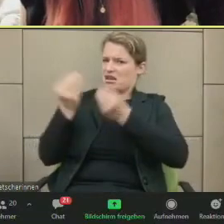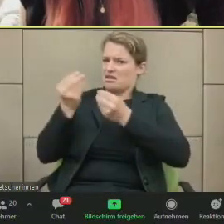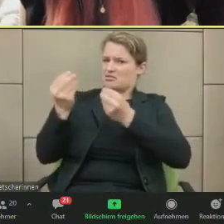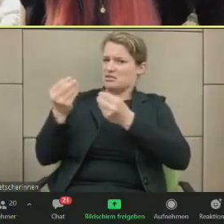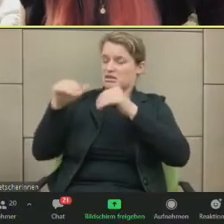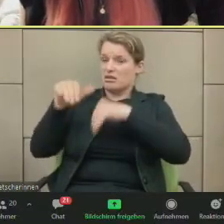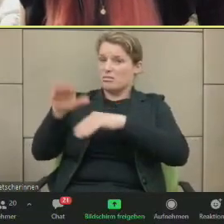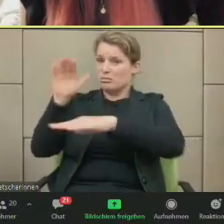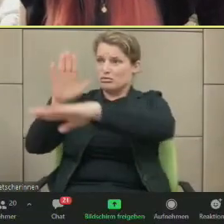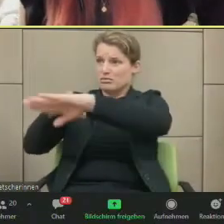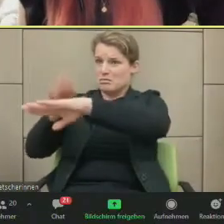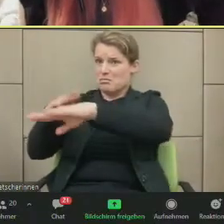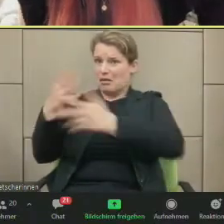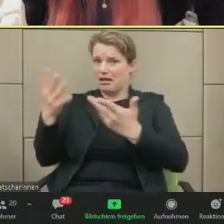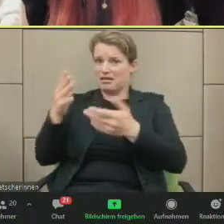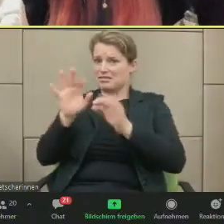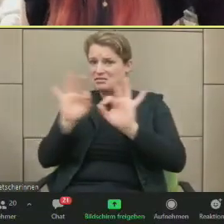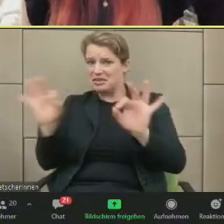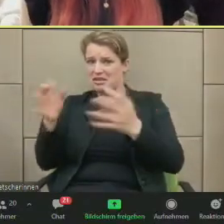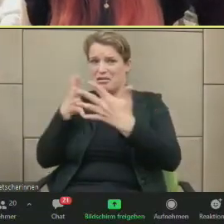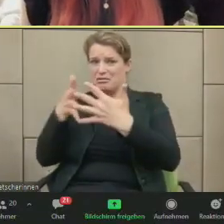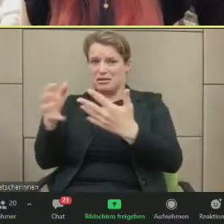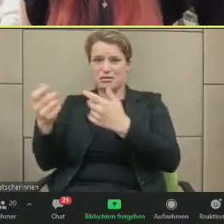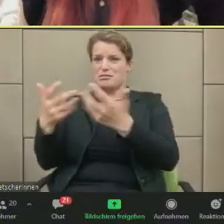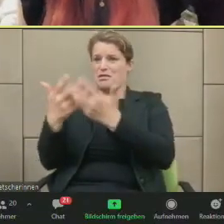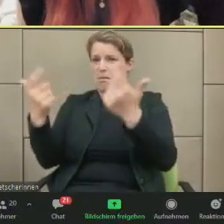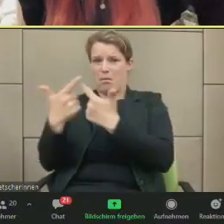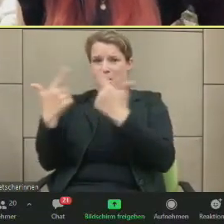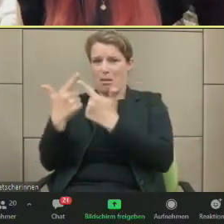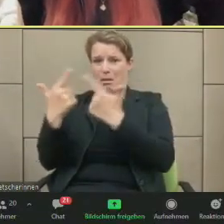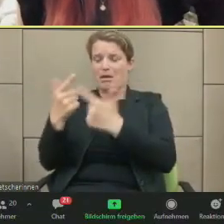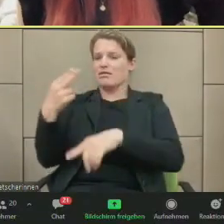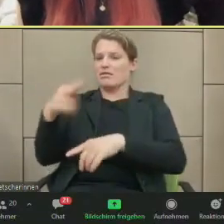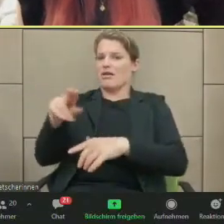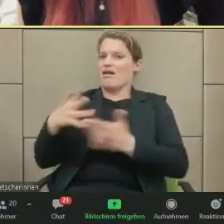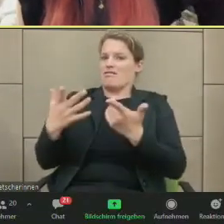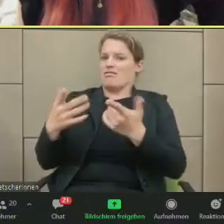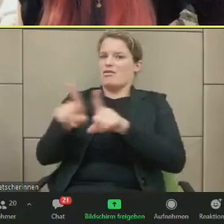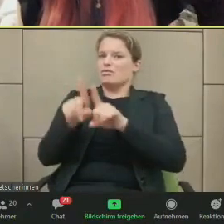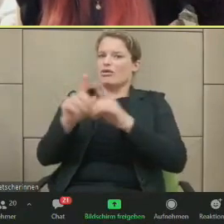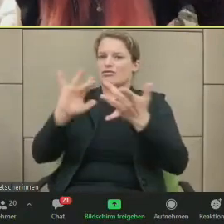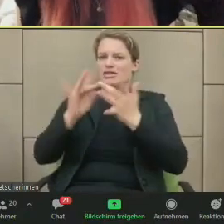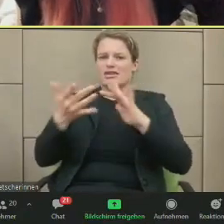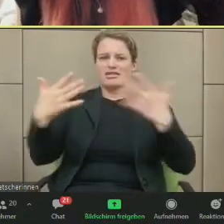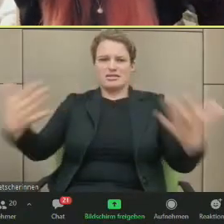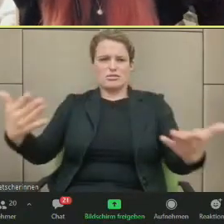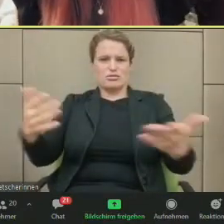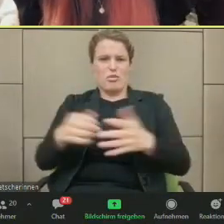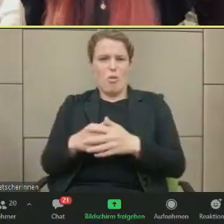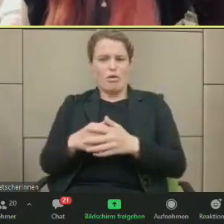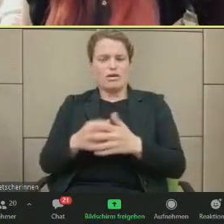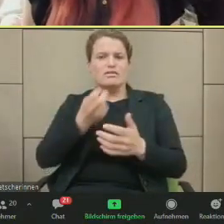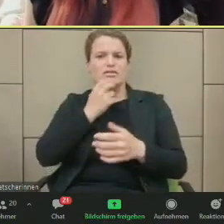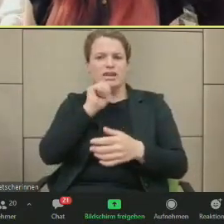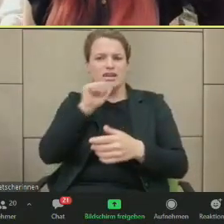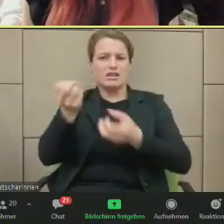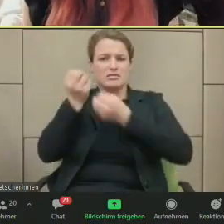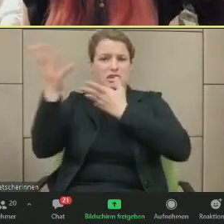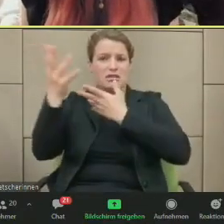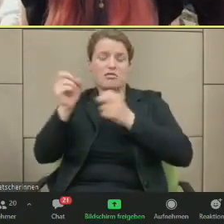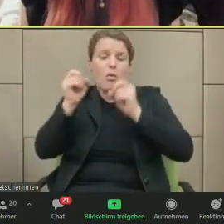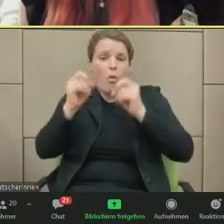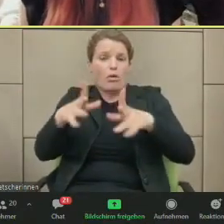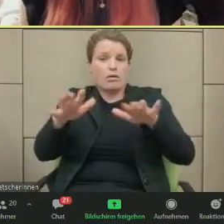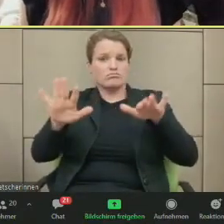Internet ist es genauso. Du musst keine privaten Informationen bekannt geben, die du nicht bekannt geben musst. Und